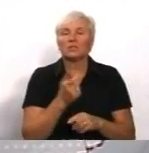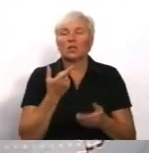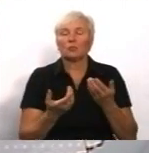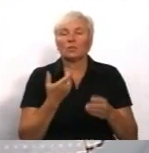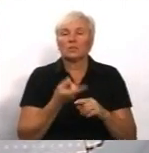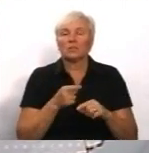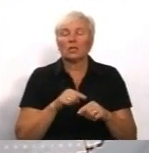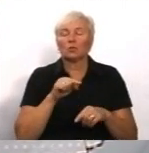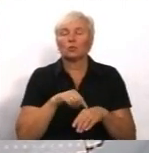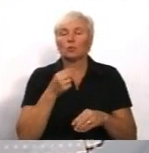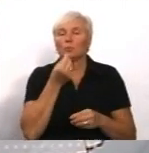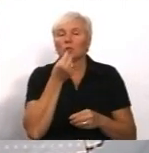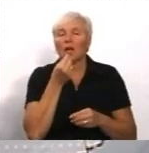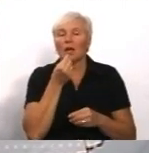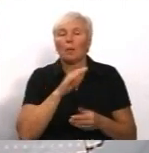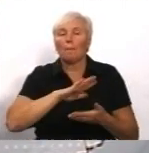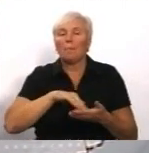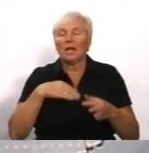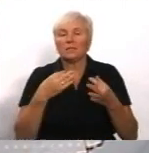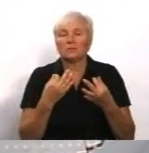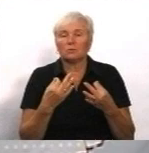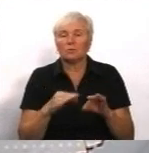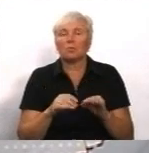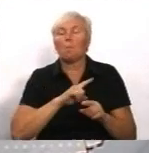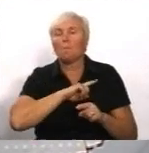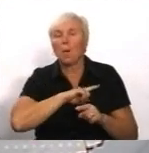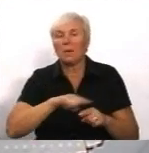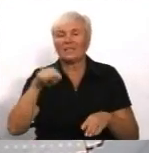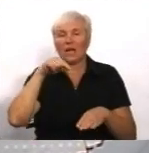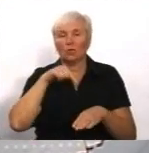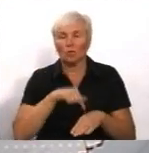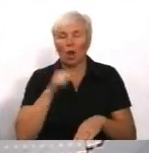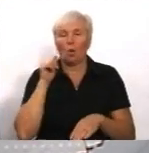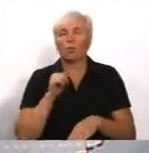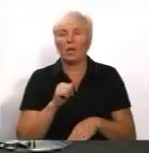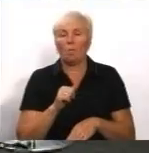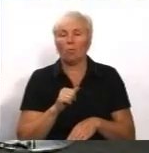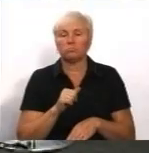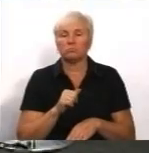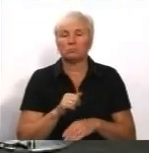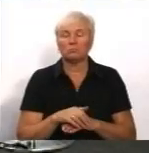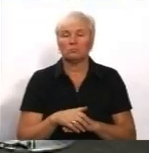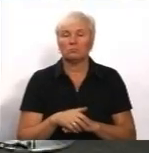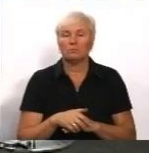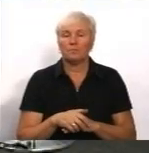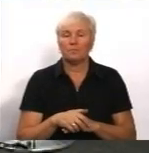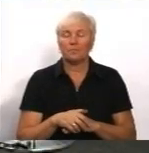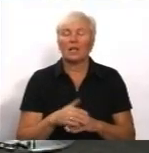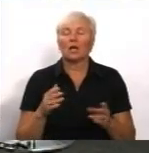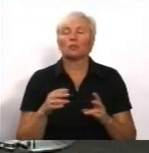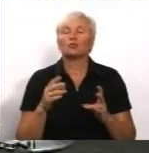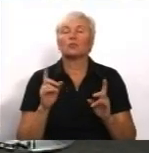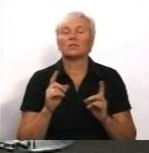продуктів харчування, ми без дозволу, ми моментально реагуємо на продукцію. А доказову базу запитують, що при собі необхідно мати, яку доказову